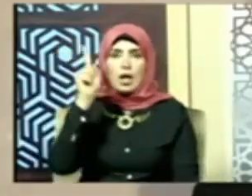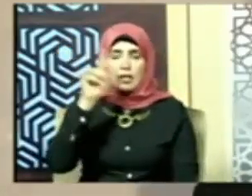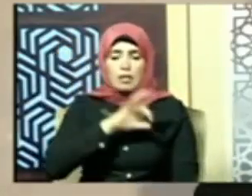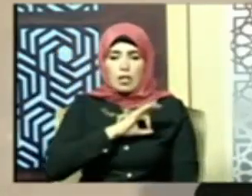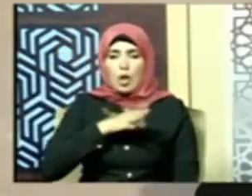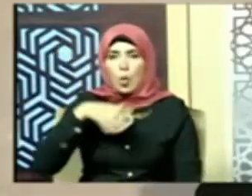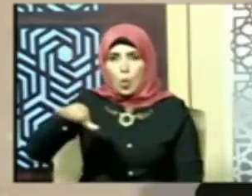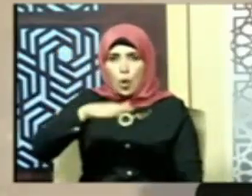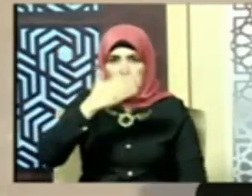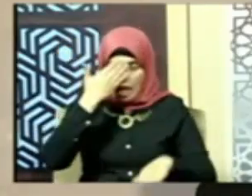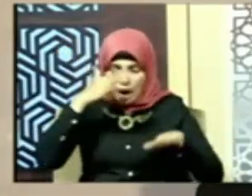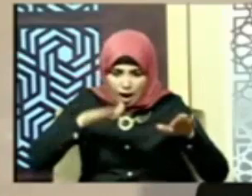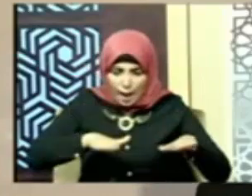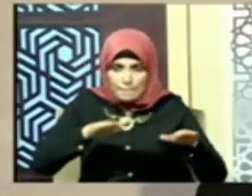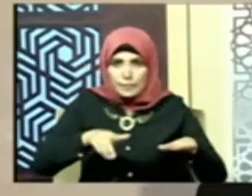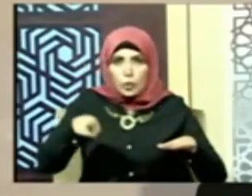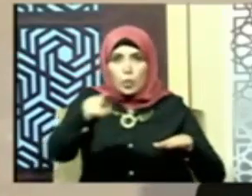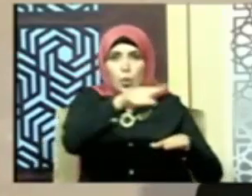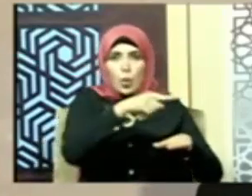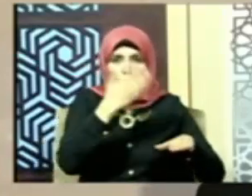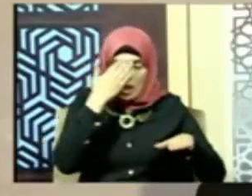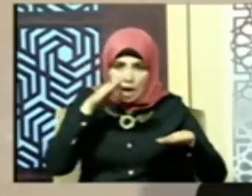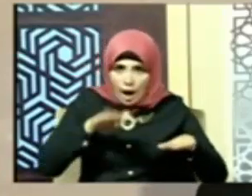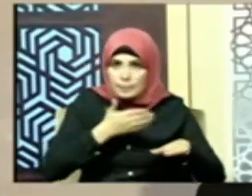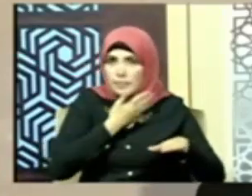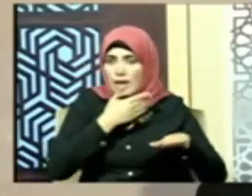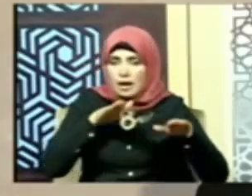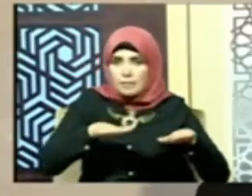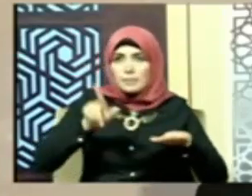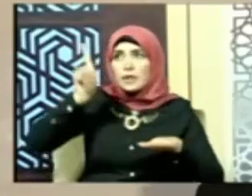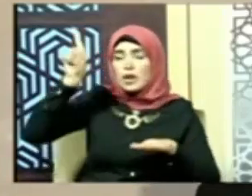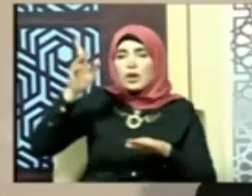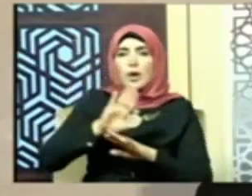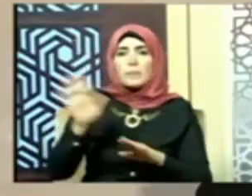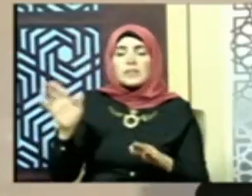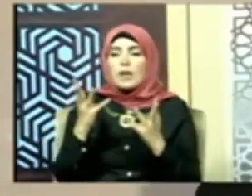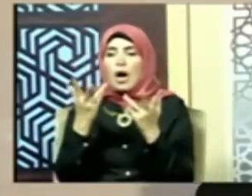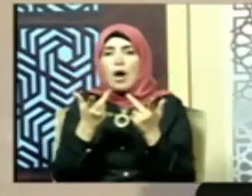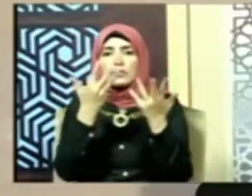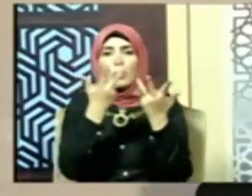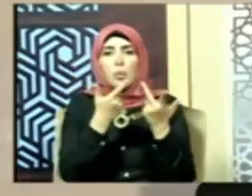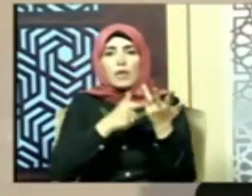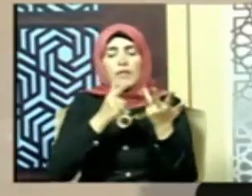عبدا. لقد أحصاهم وعدهم عدا،